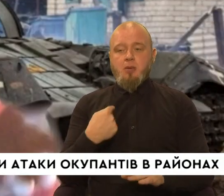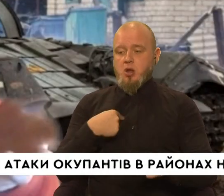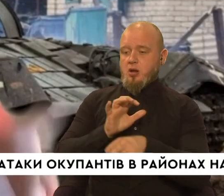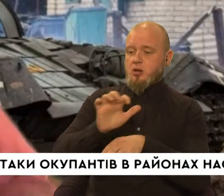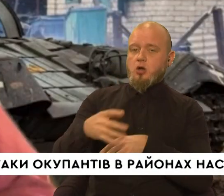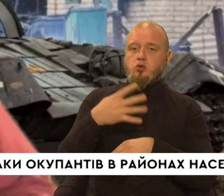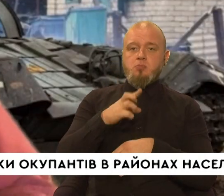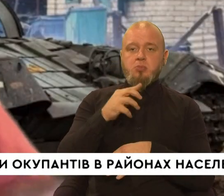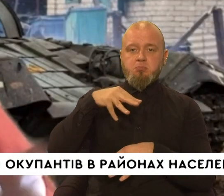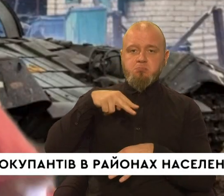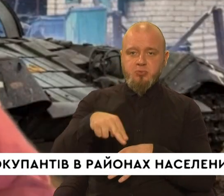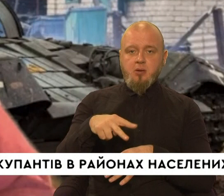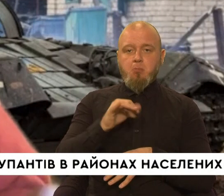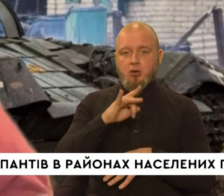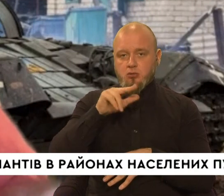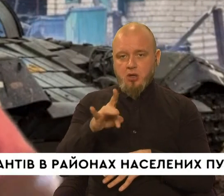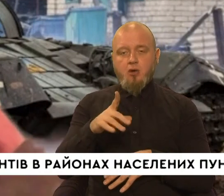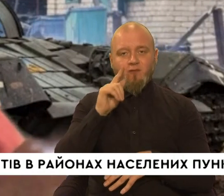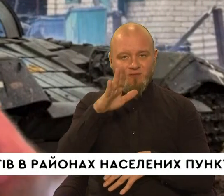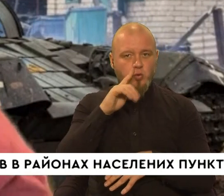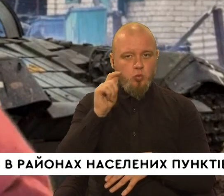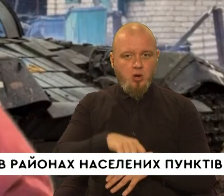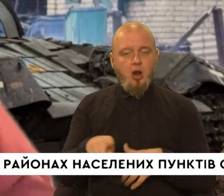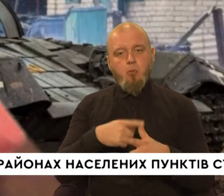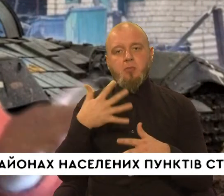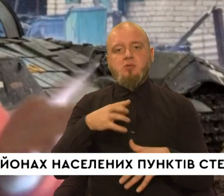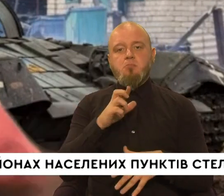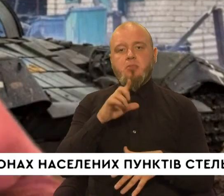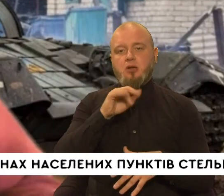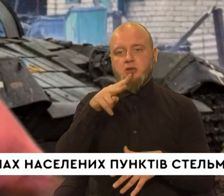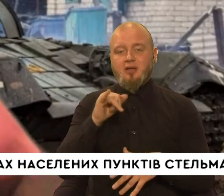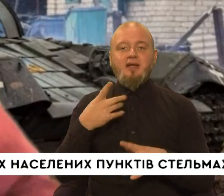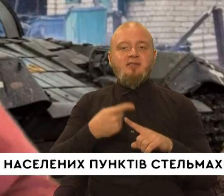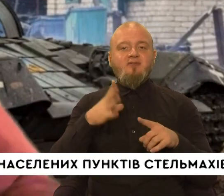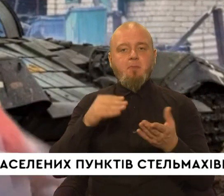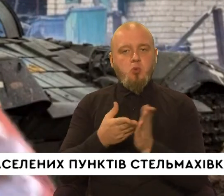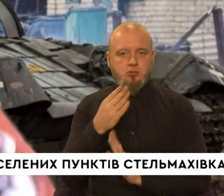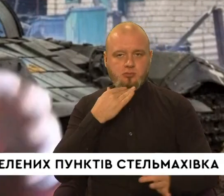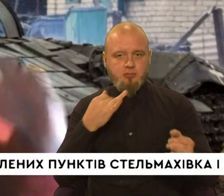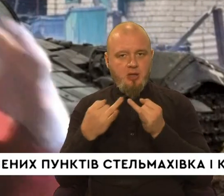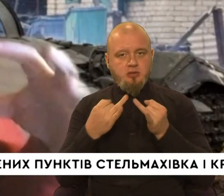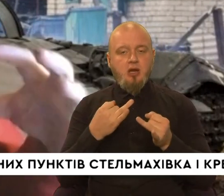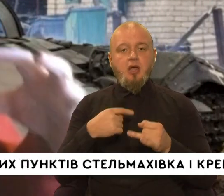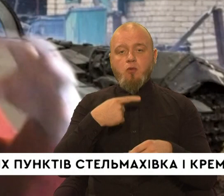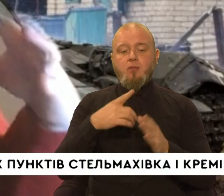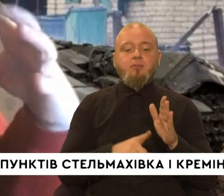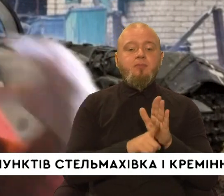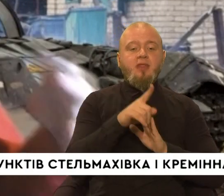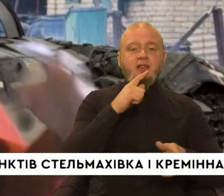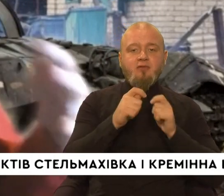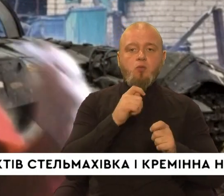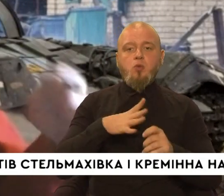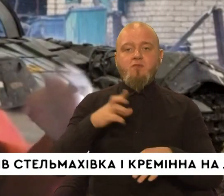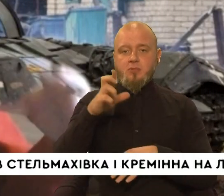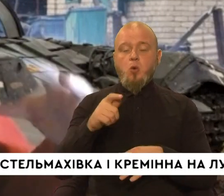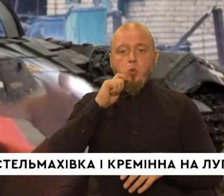БМП «Мардер» в Україну або 50 «Бредлі». Це все політичні балачки. Я говорю це від першого інтерв'ю, яке було у березні.